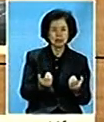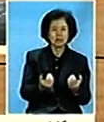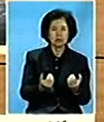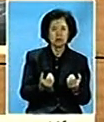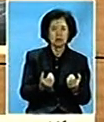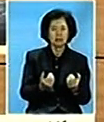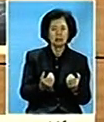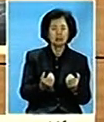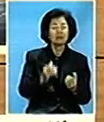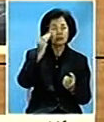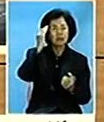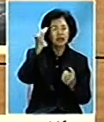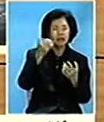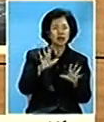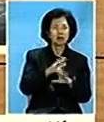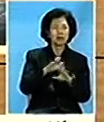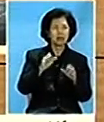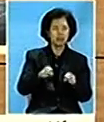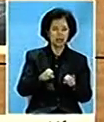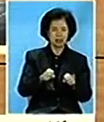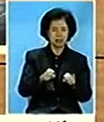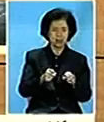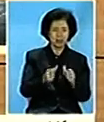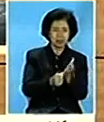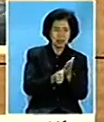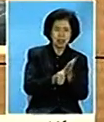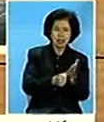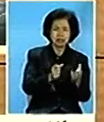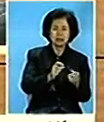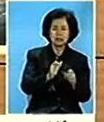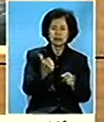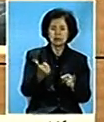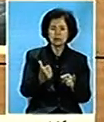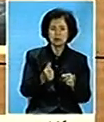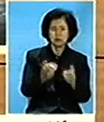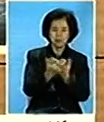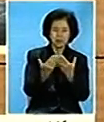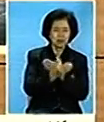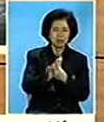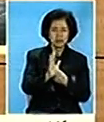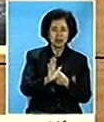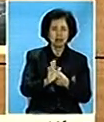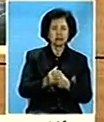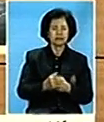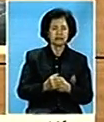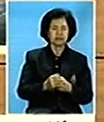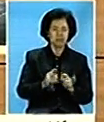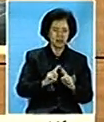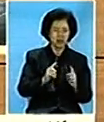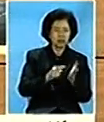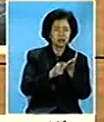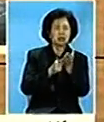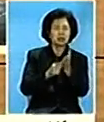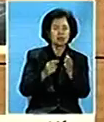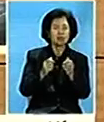ความจริงก็ทราบกันอยู่แล้วว่าเราไม่สามารถจะแตะต้องได้ว่าจะต้องกลับเปลี่ยนแปลงอะไรได้บ้างแต่การนำเสนอผ่านท่